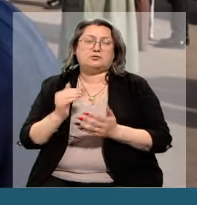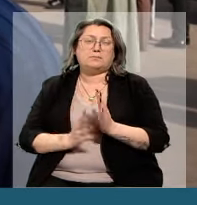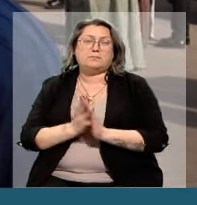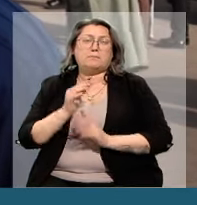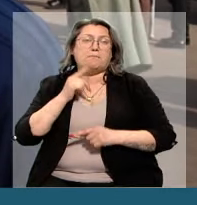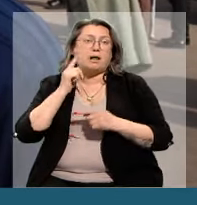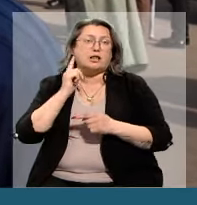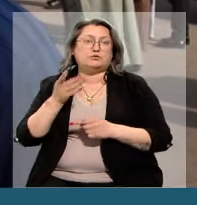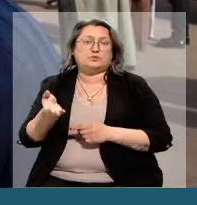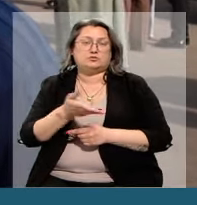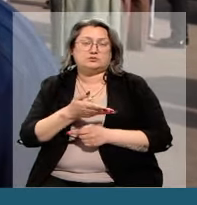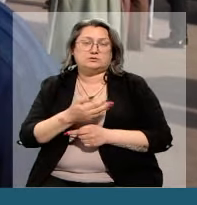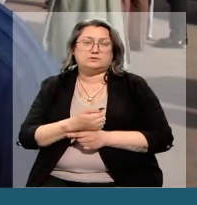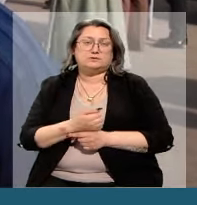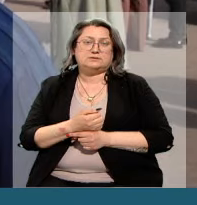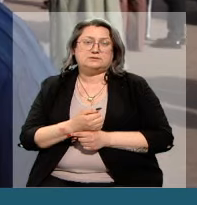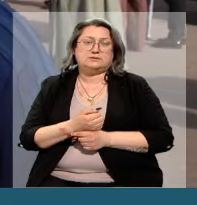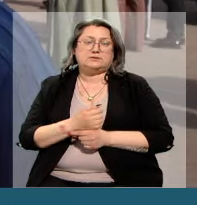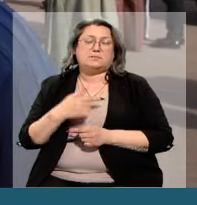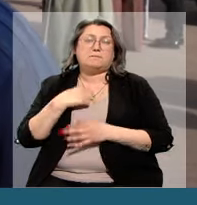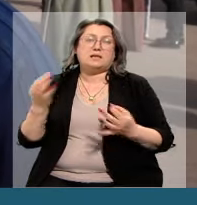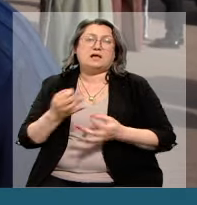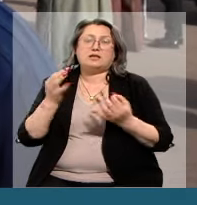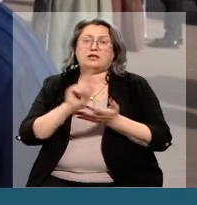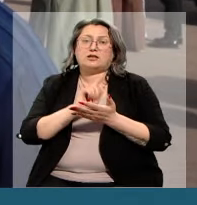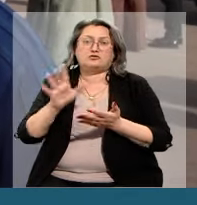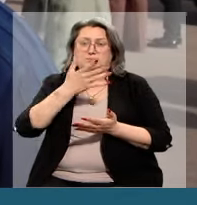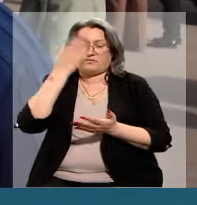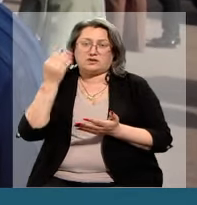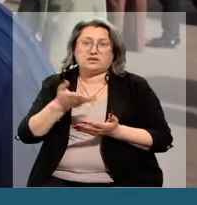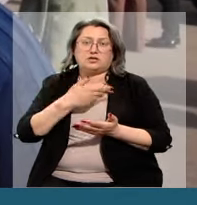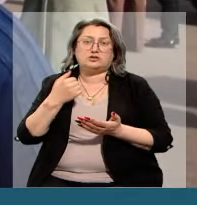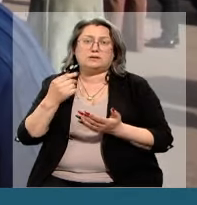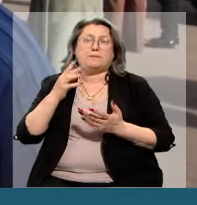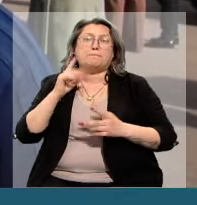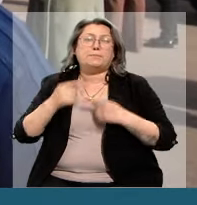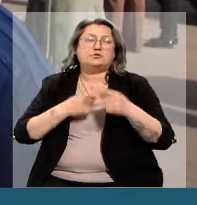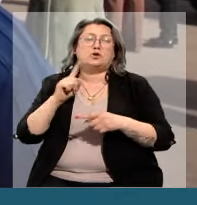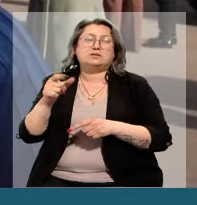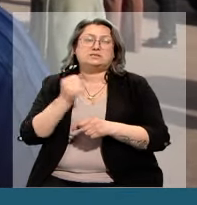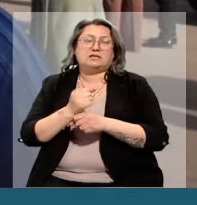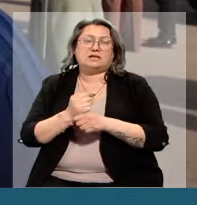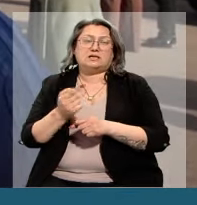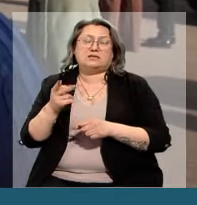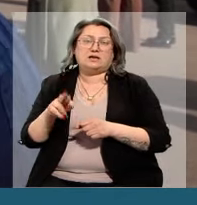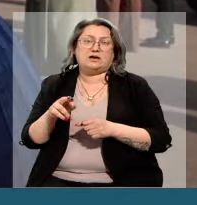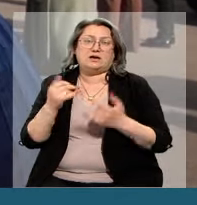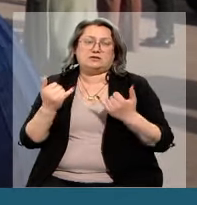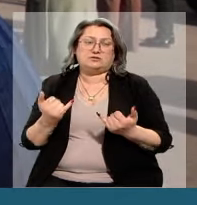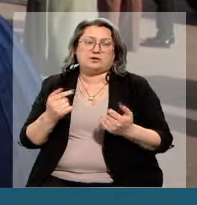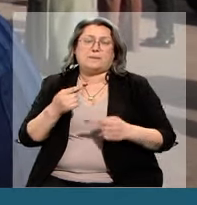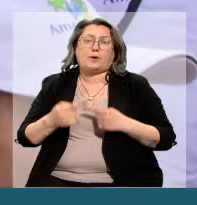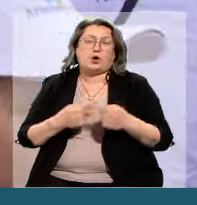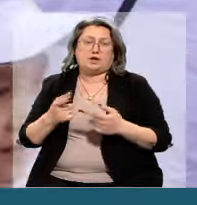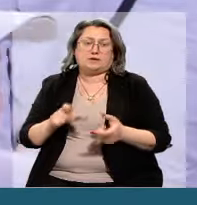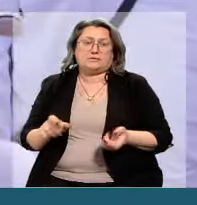подрастающей молодежи, что мы никогда не должны забывать наших предков, что они сделали для нынешнего